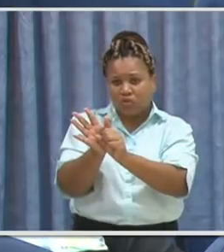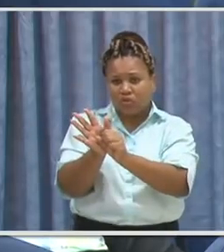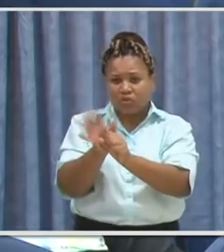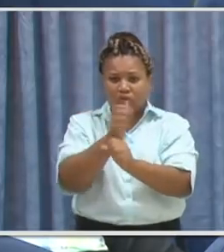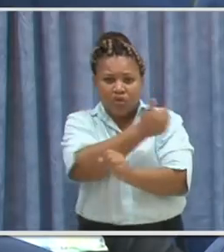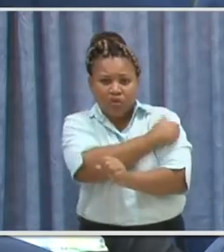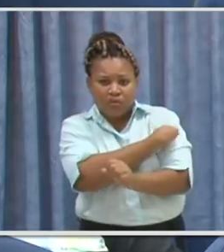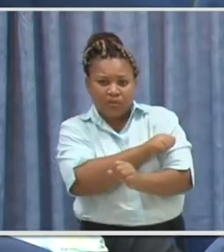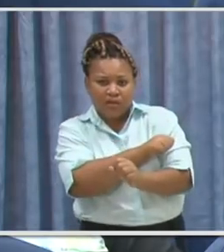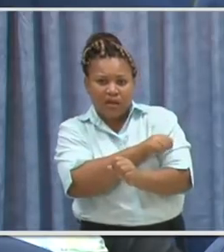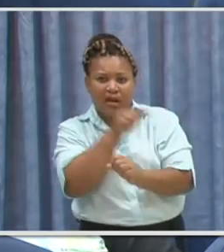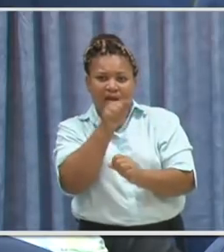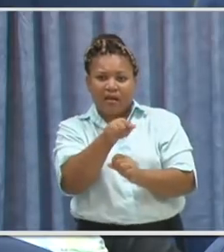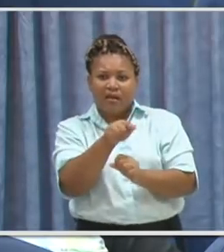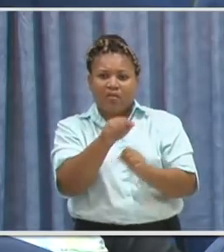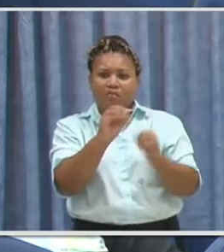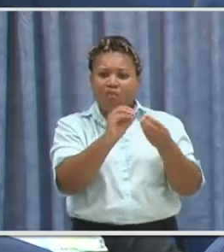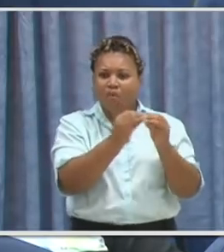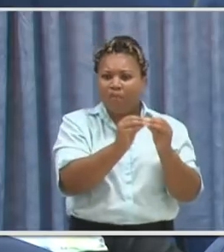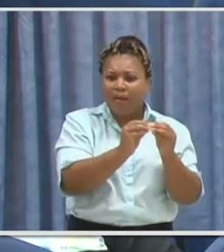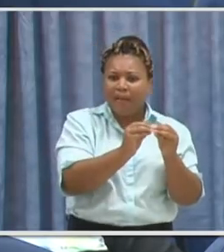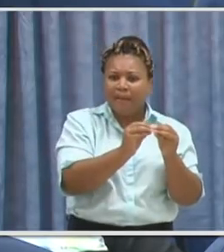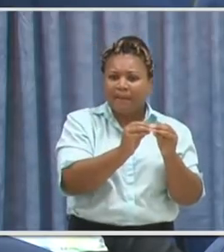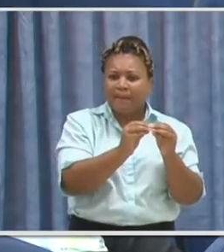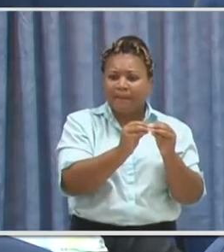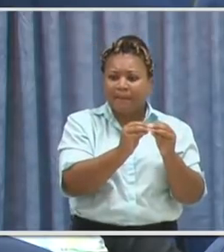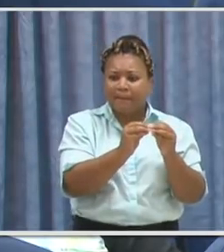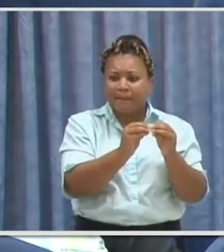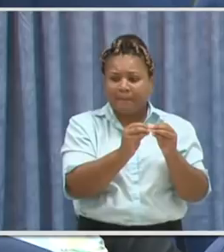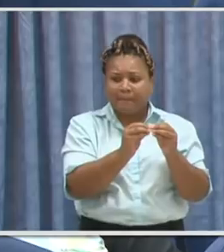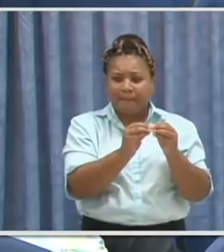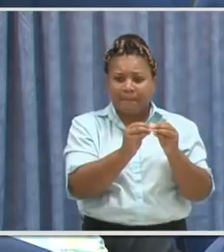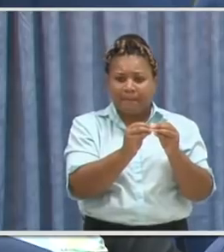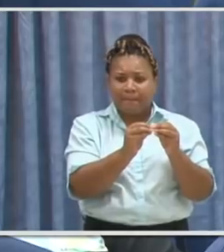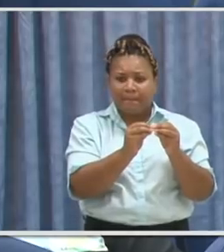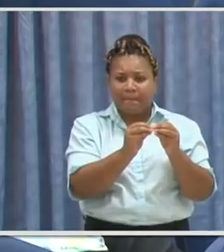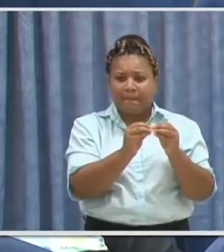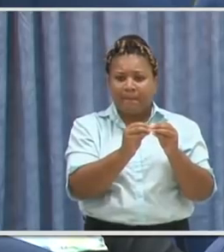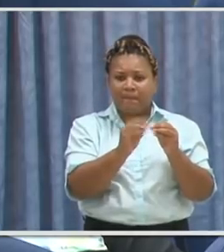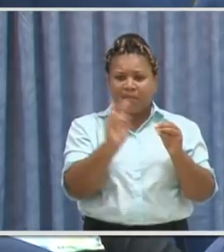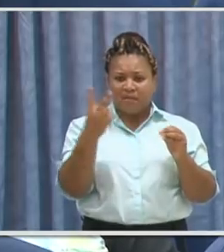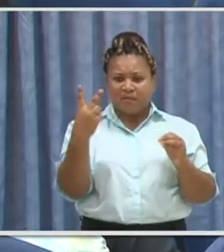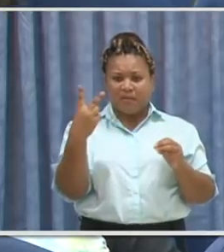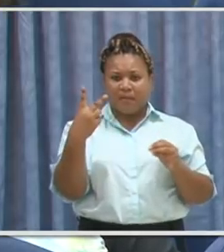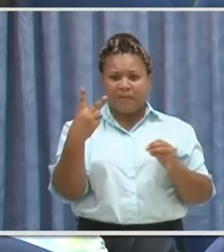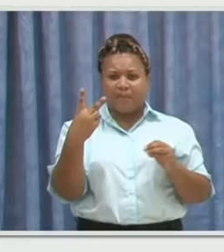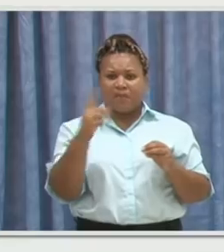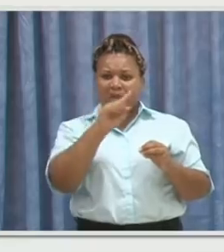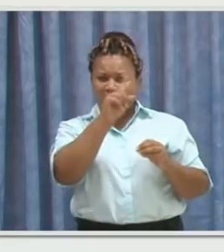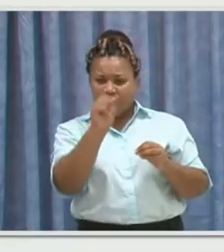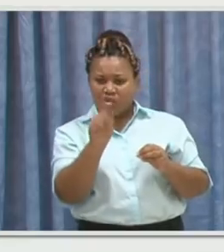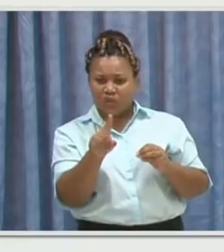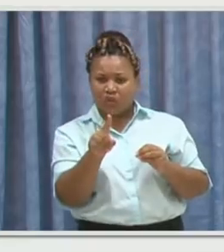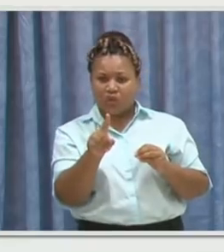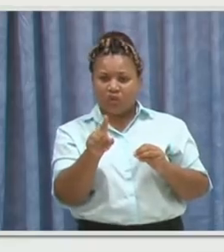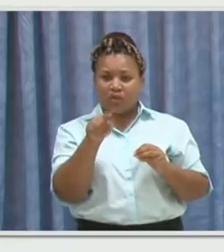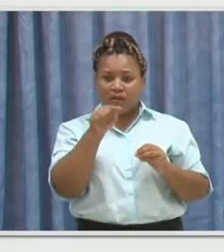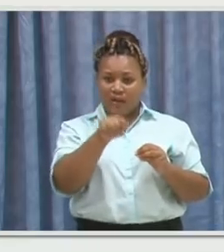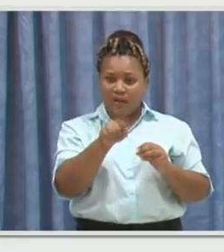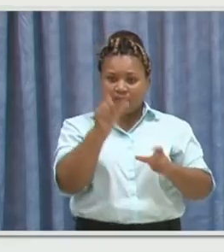que ça peut être d'après procédure ou bien il y a une rétaliation avec ça qui est arrivé? OK, merci pour la question.